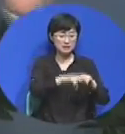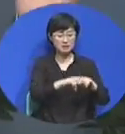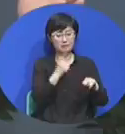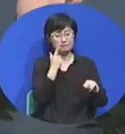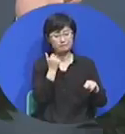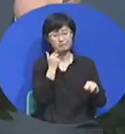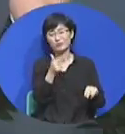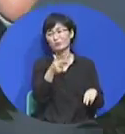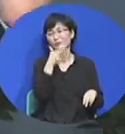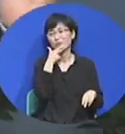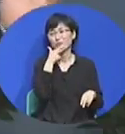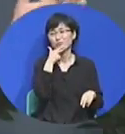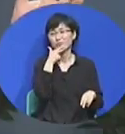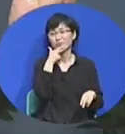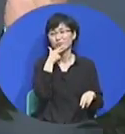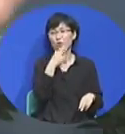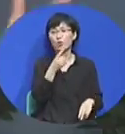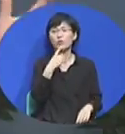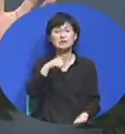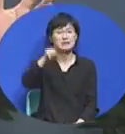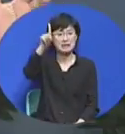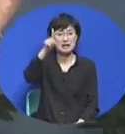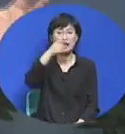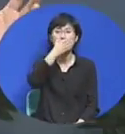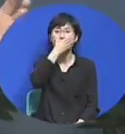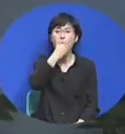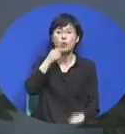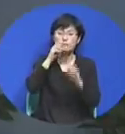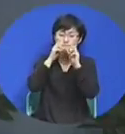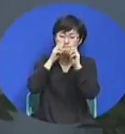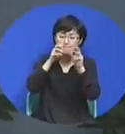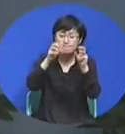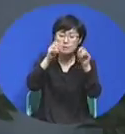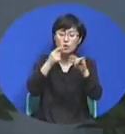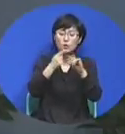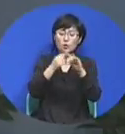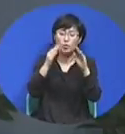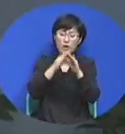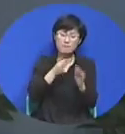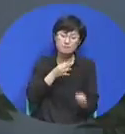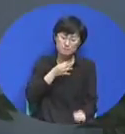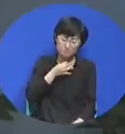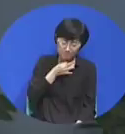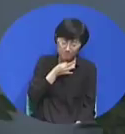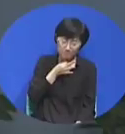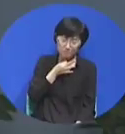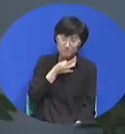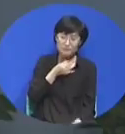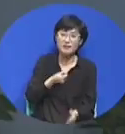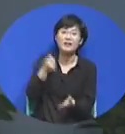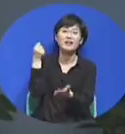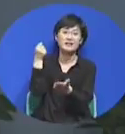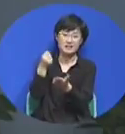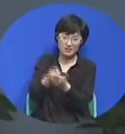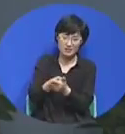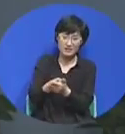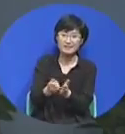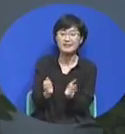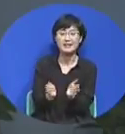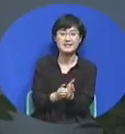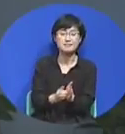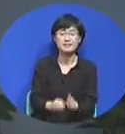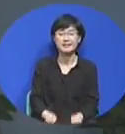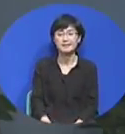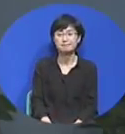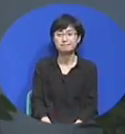없습니다. 오직 복음만 전할 수 있는 진짜 교회로 남게 해 주옵소서. For it to be a true and genuine church that only proclaims the gospel, that